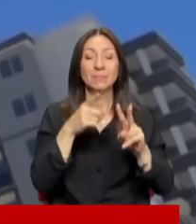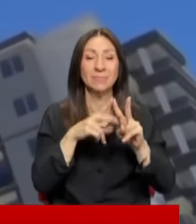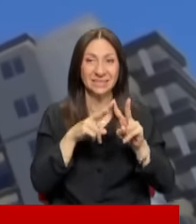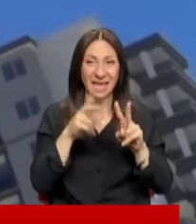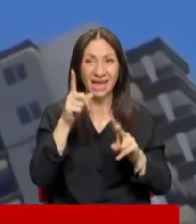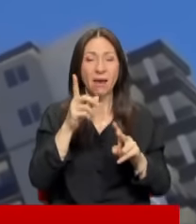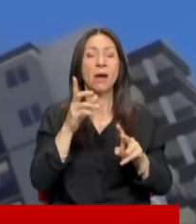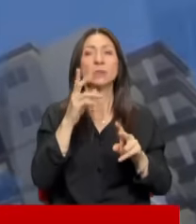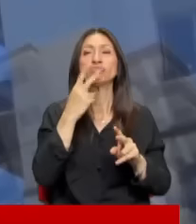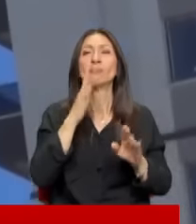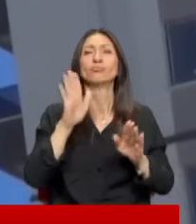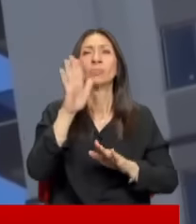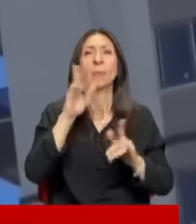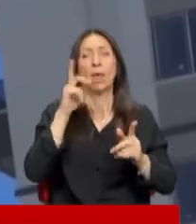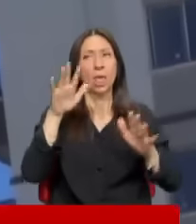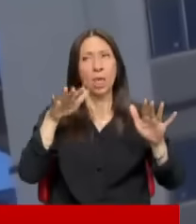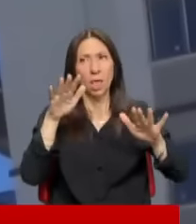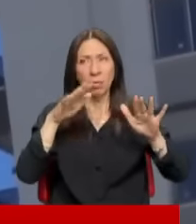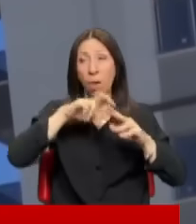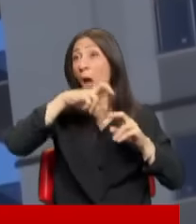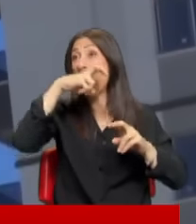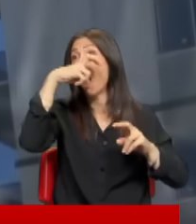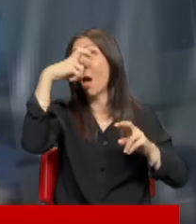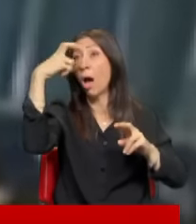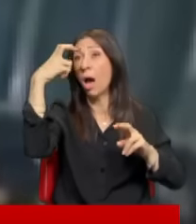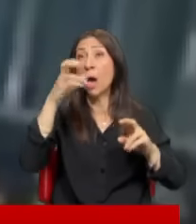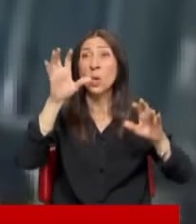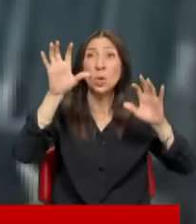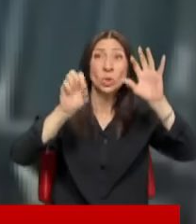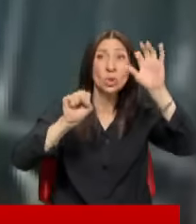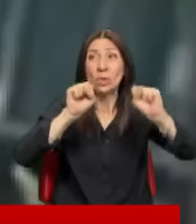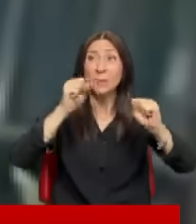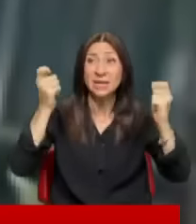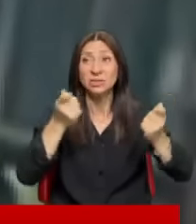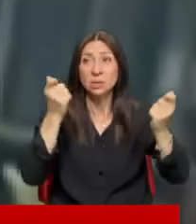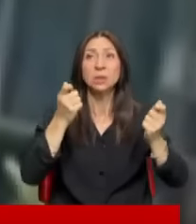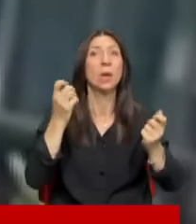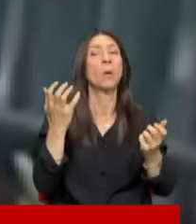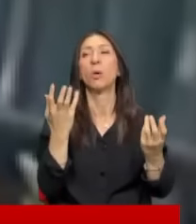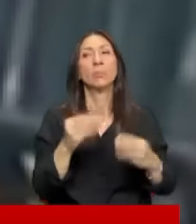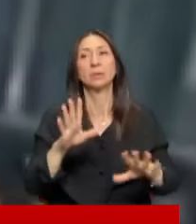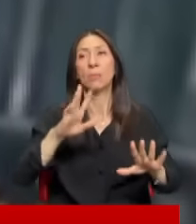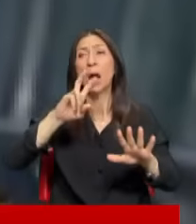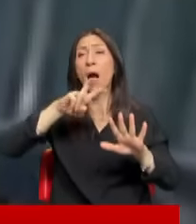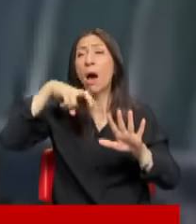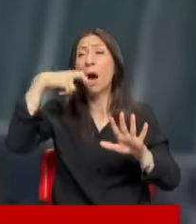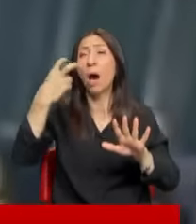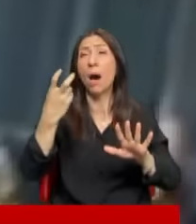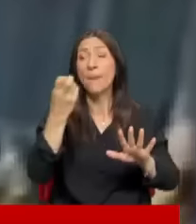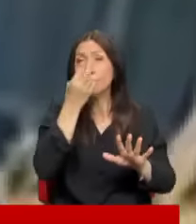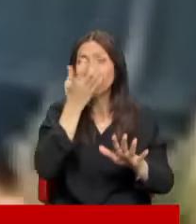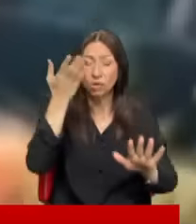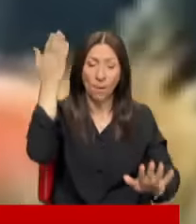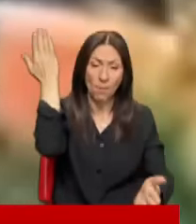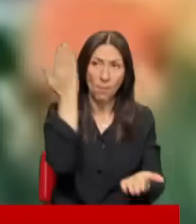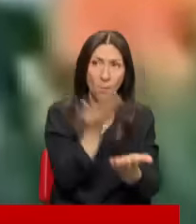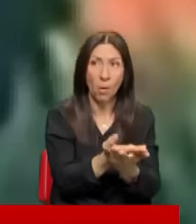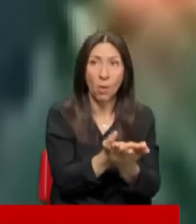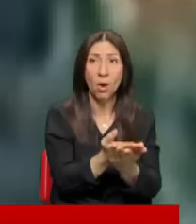cam silerken bir anda dengesini kaybetti. Düşerken tutunmaya çalıştı ama başaramadı. Apartmanın bahçesine